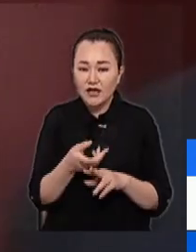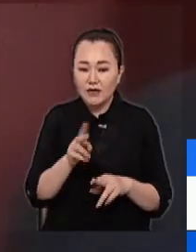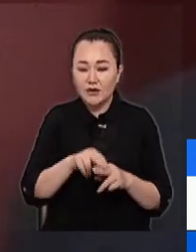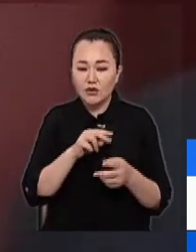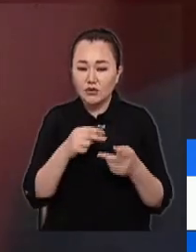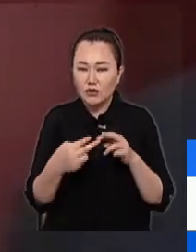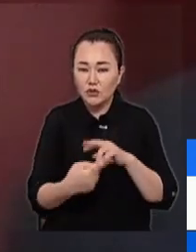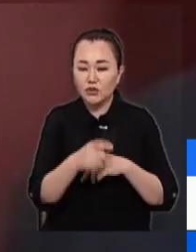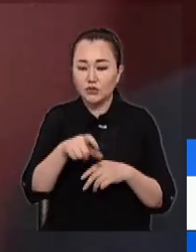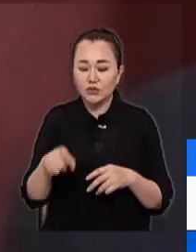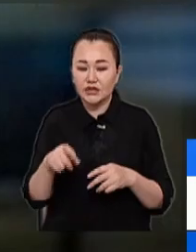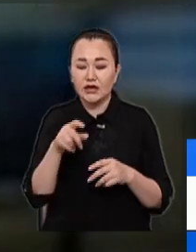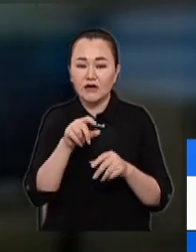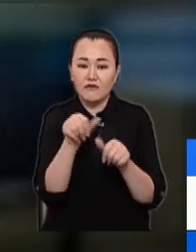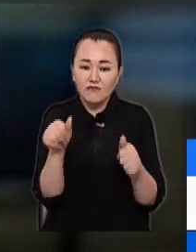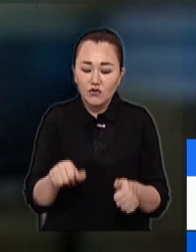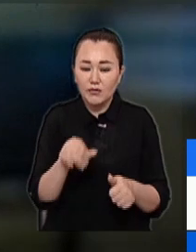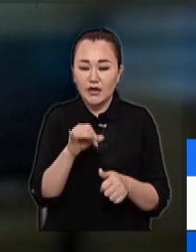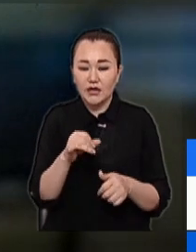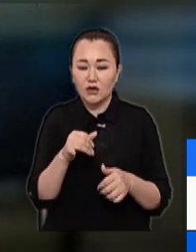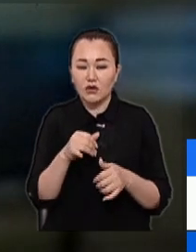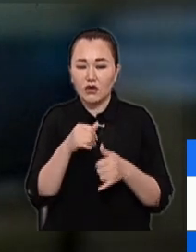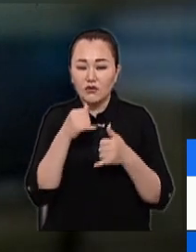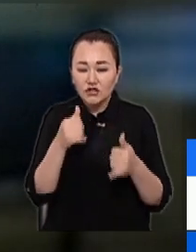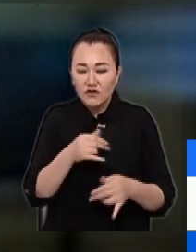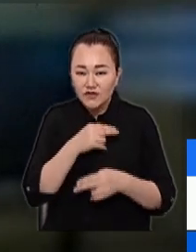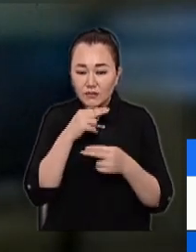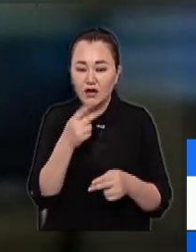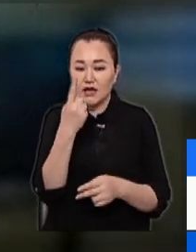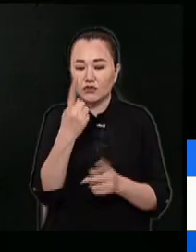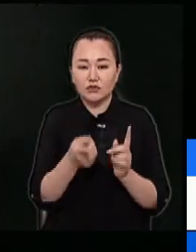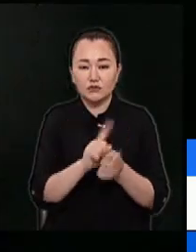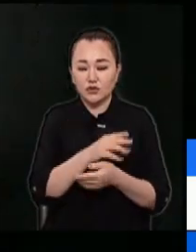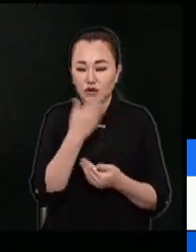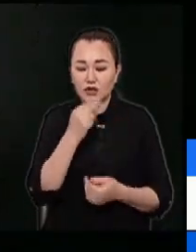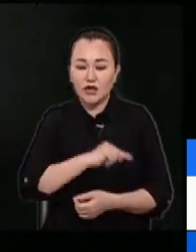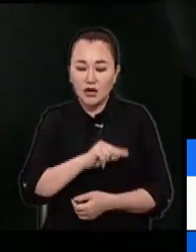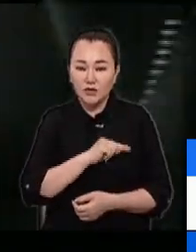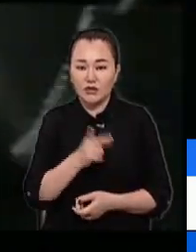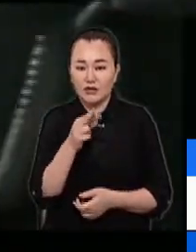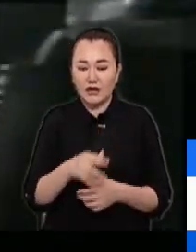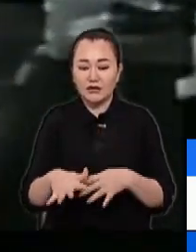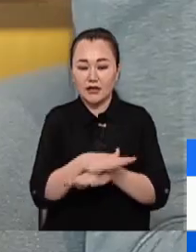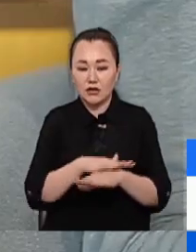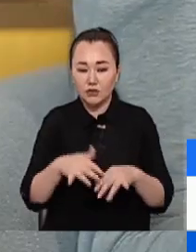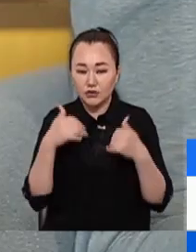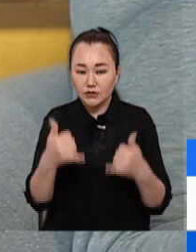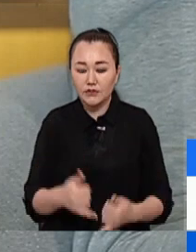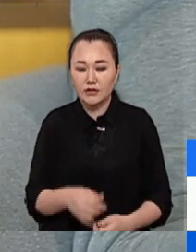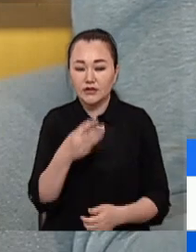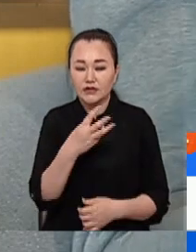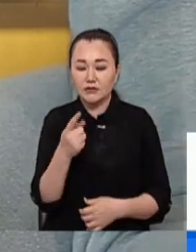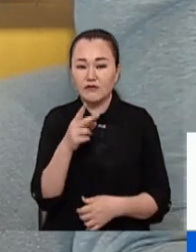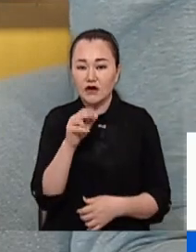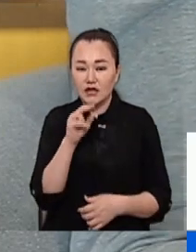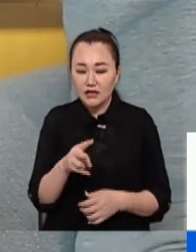менялись люди, концепция и приоритеты. Но одно осталось неизменным – работа для народа. 31-й канал